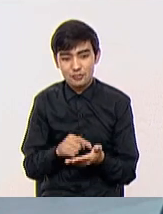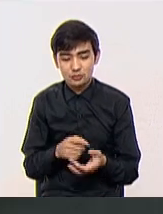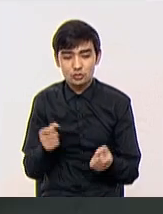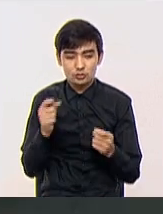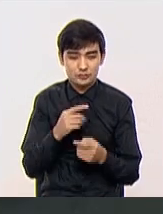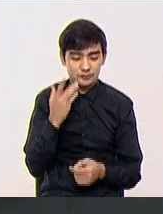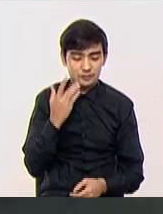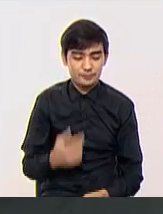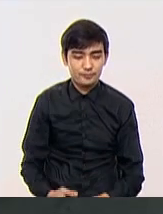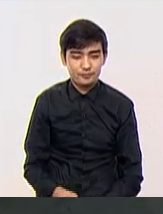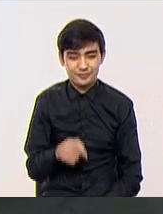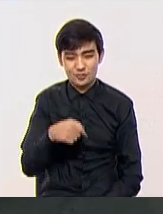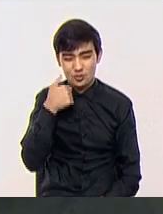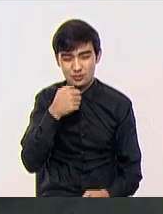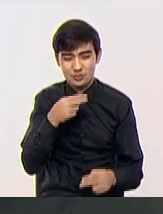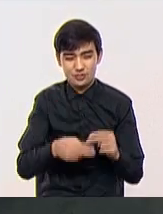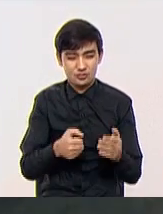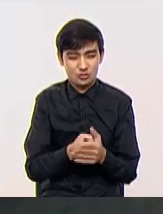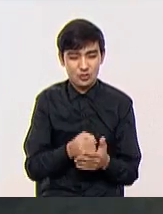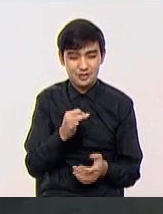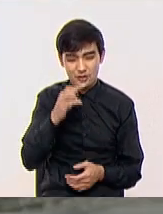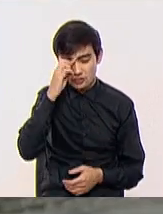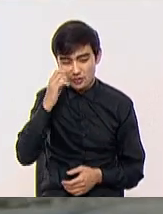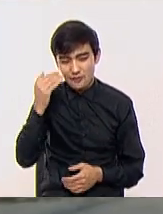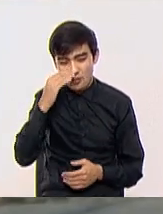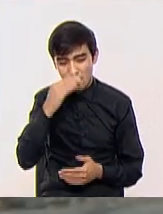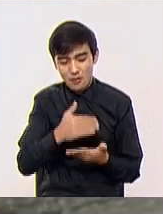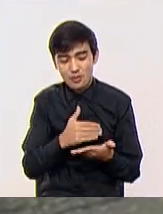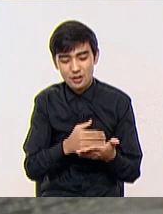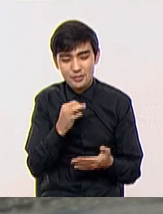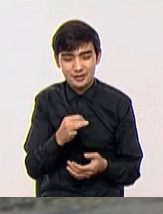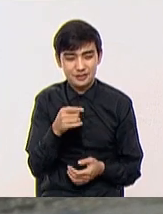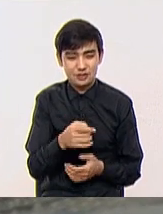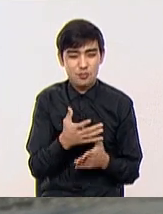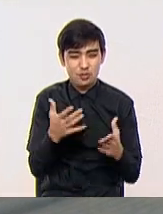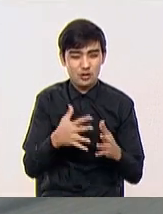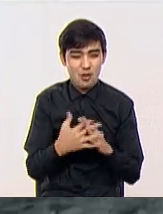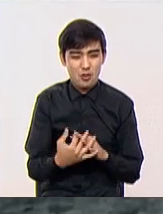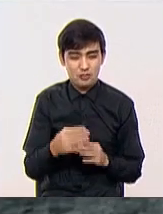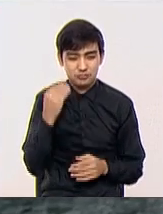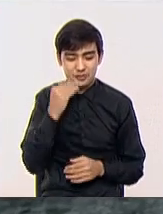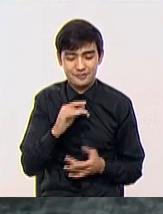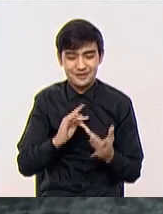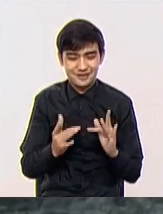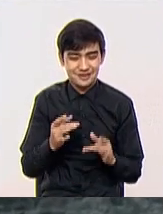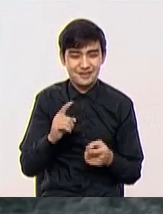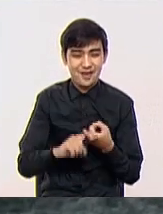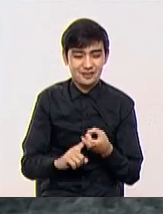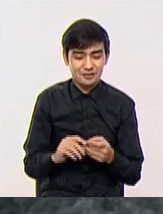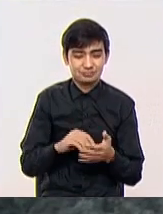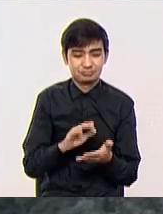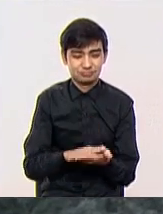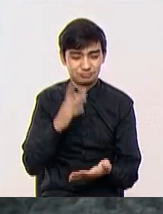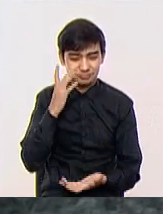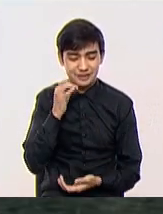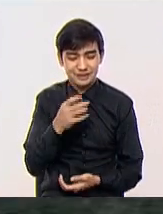шығып отыр деген. Осы жылдың соңына дейін мемлекеттік бағдарламамен қазақстандық операторлар 1000 ауылға жоғары жылдамдықтағы байланыс желісін іске қосады.